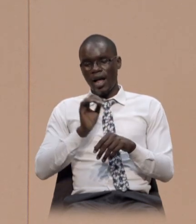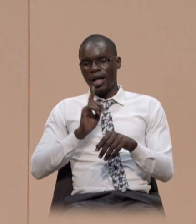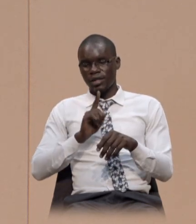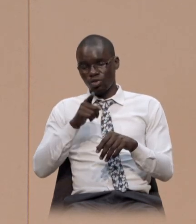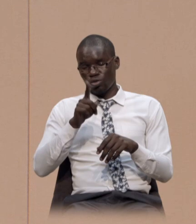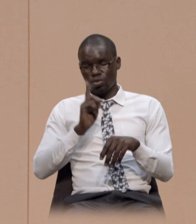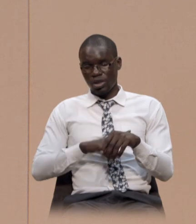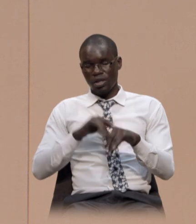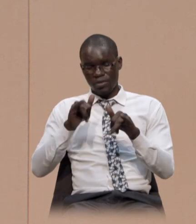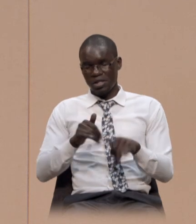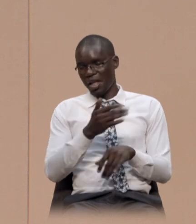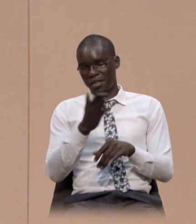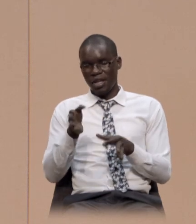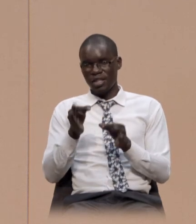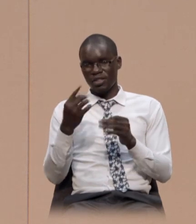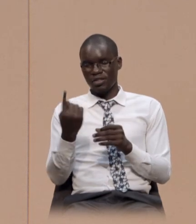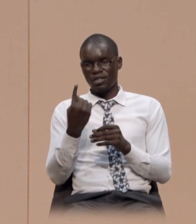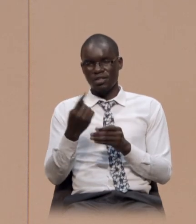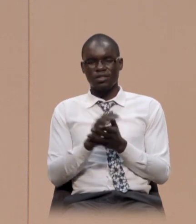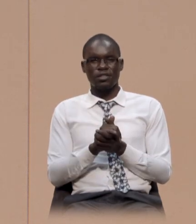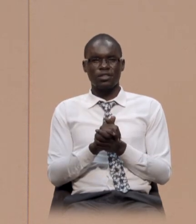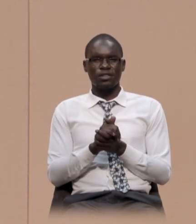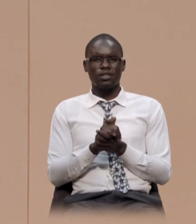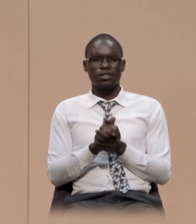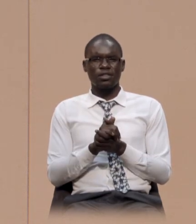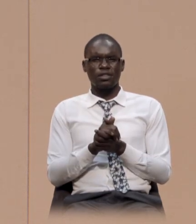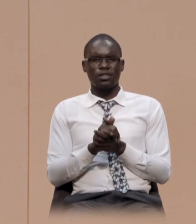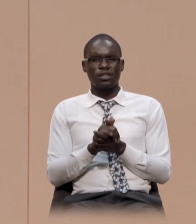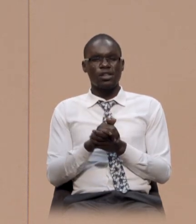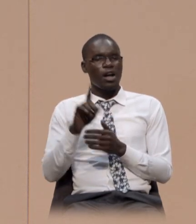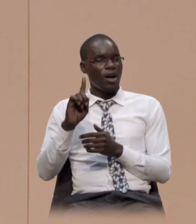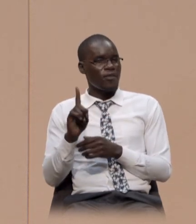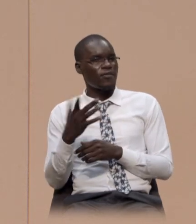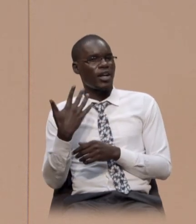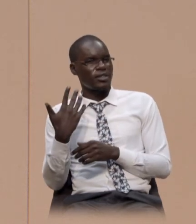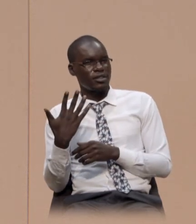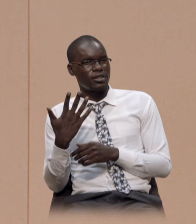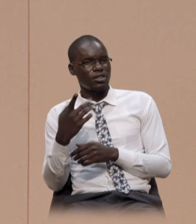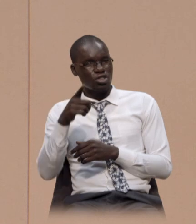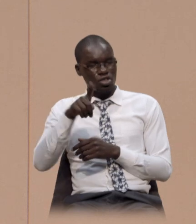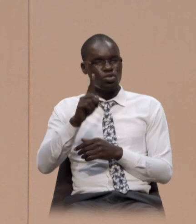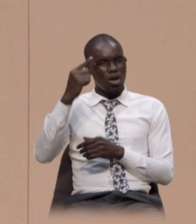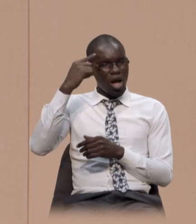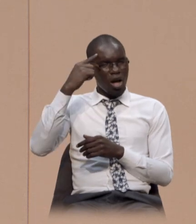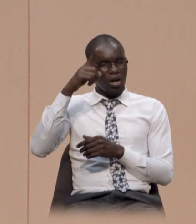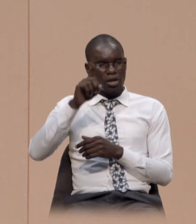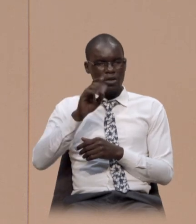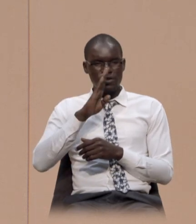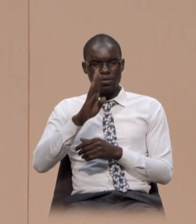wewe ukiwa mzazi moja vile ulivyo, kitu ya kwanza akili yako ikubali ya